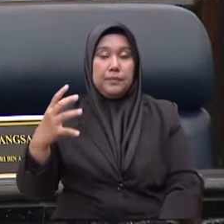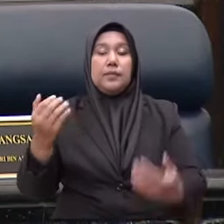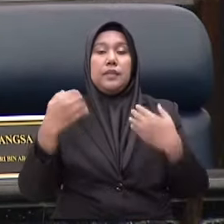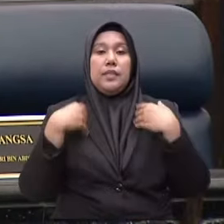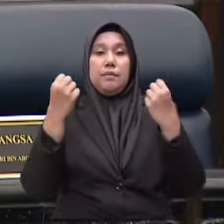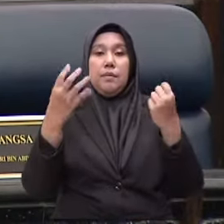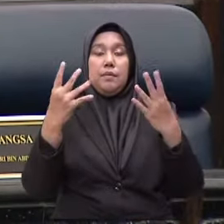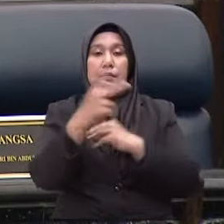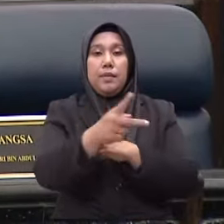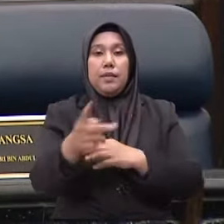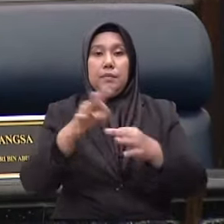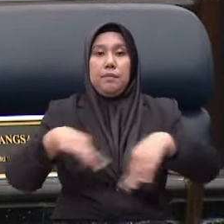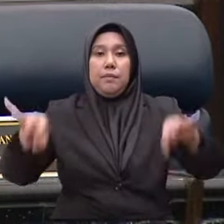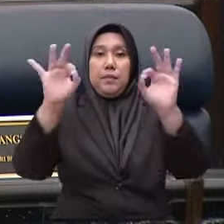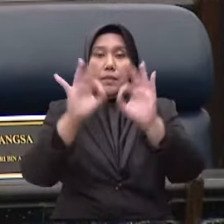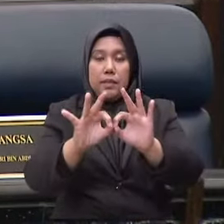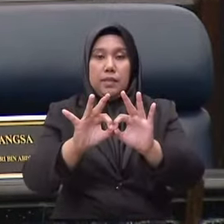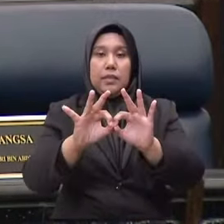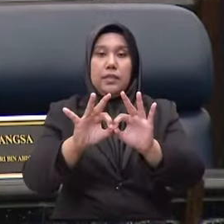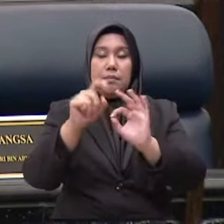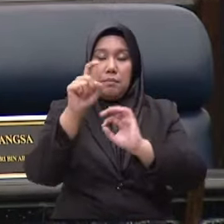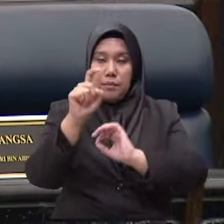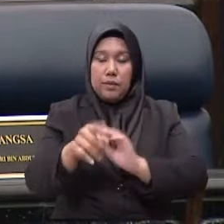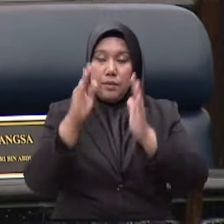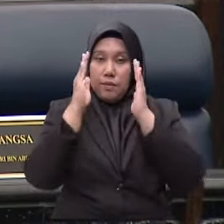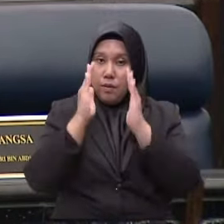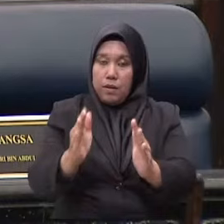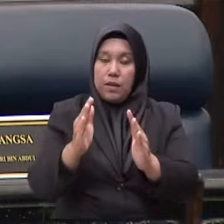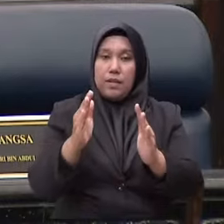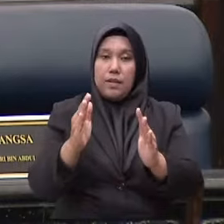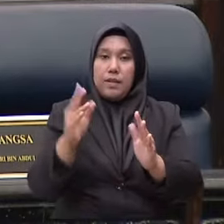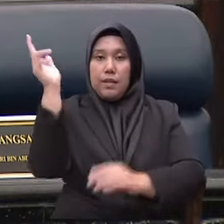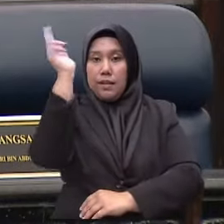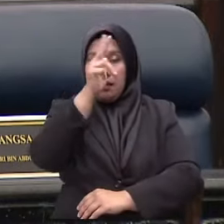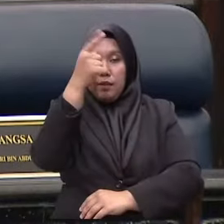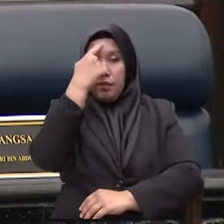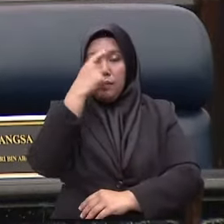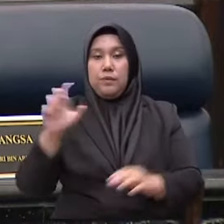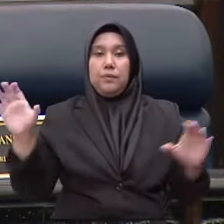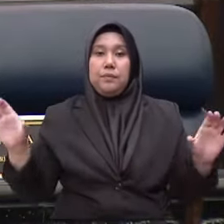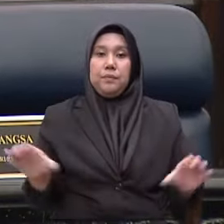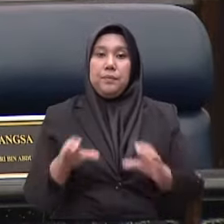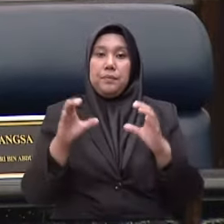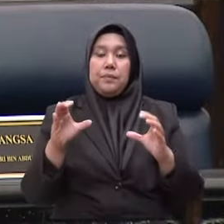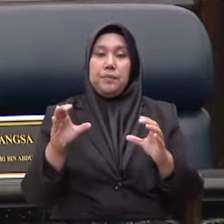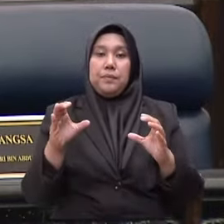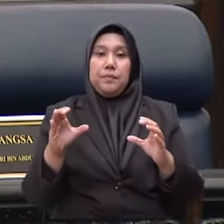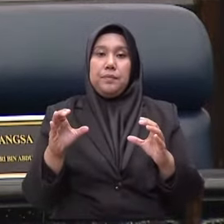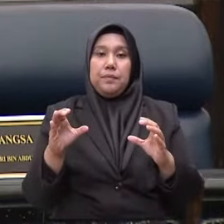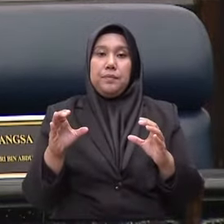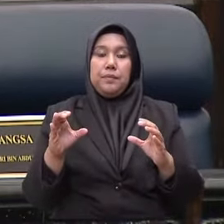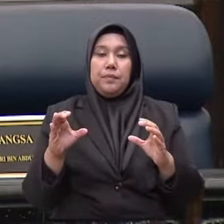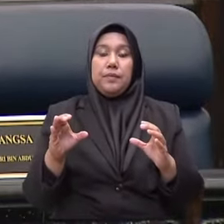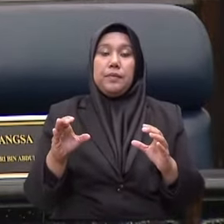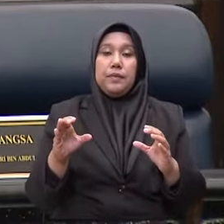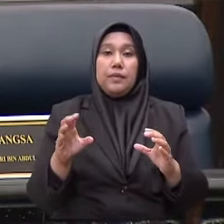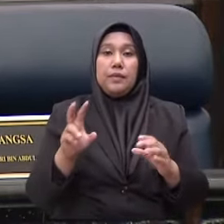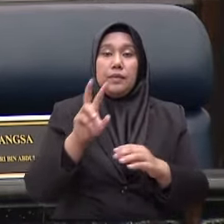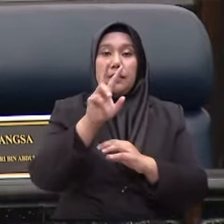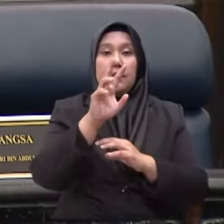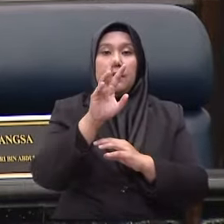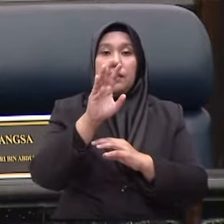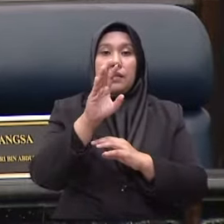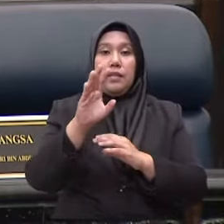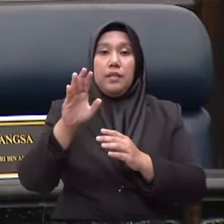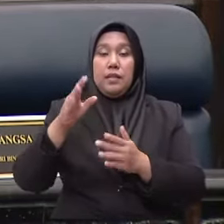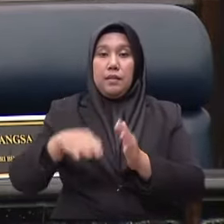perkara yang penting perlu diutamakan oleh kerajaan dalam melaksanakan Baki 2 setengah tahun ini